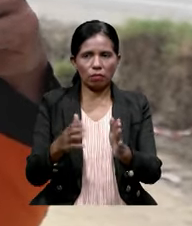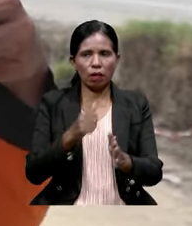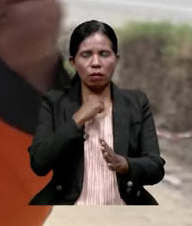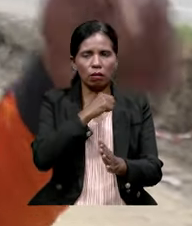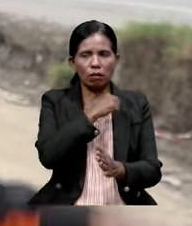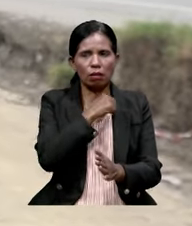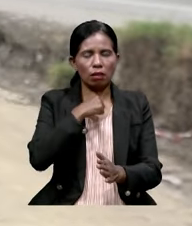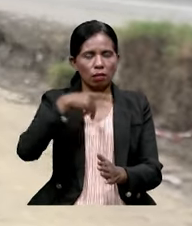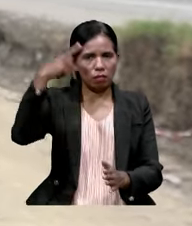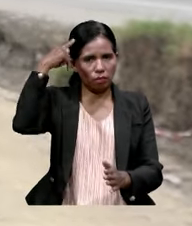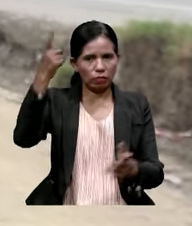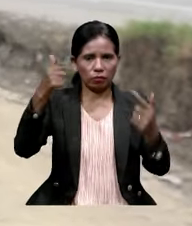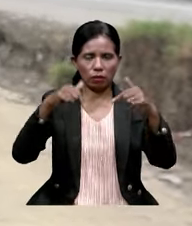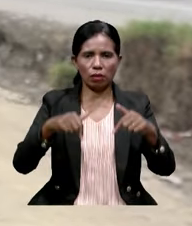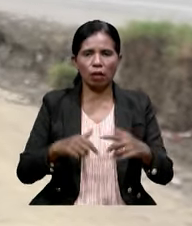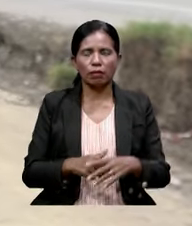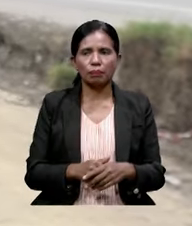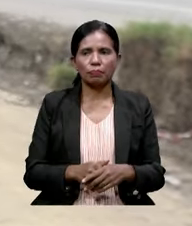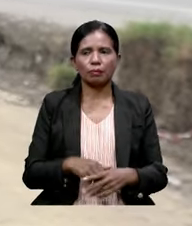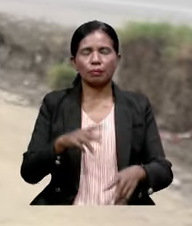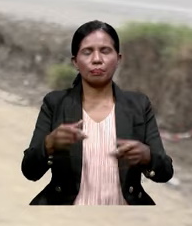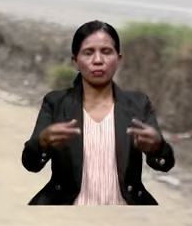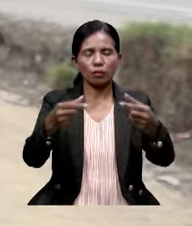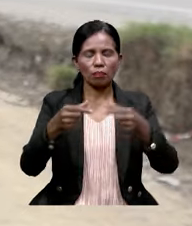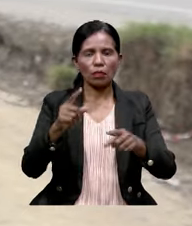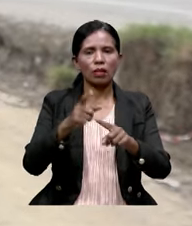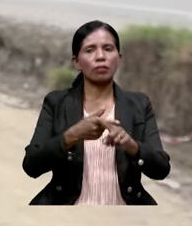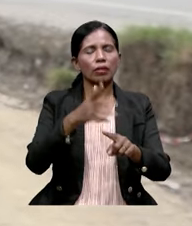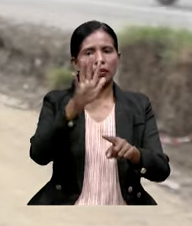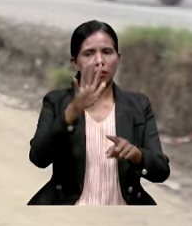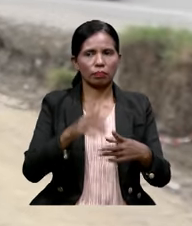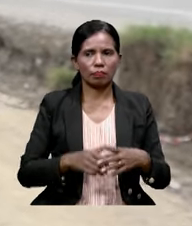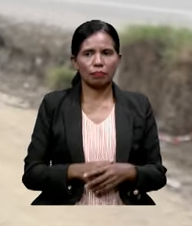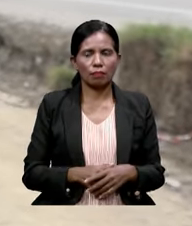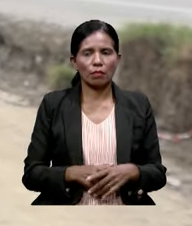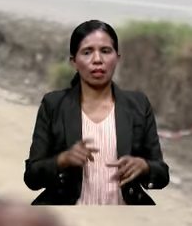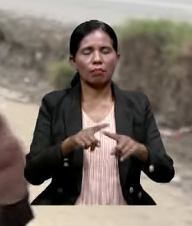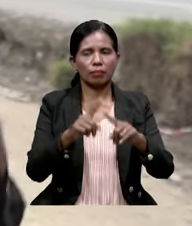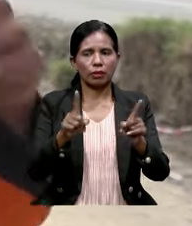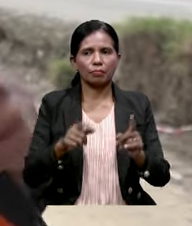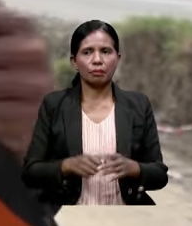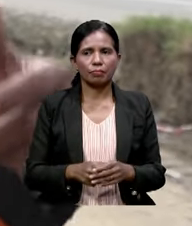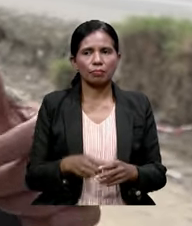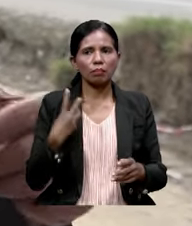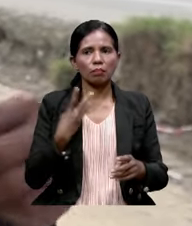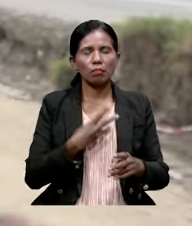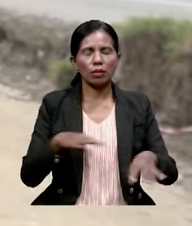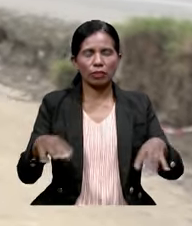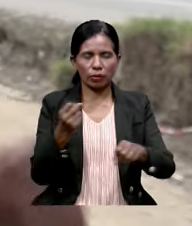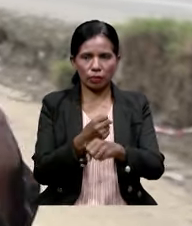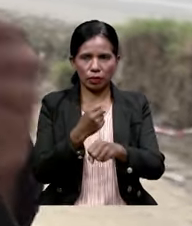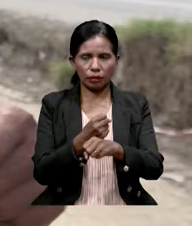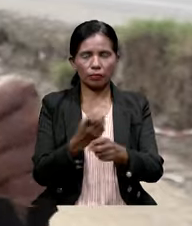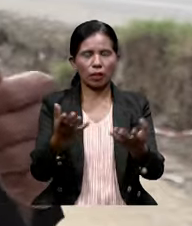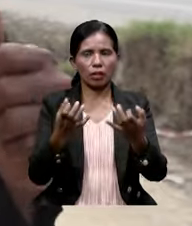amu papa tu mai, ne be emafo durasan ami Fulan Lima, maybe ida ne ami se esforsu.